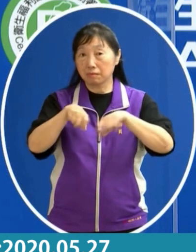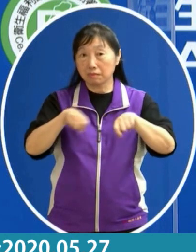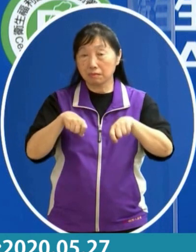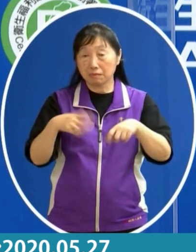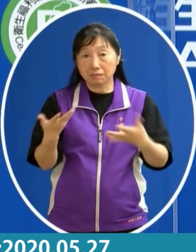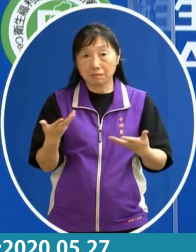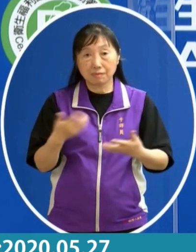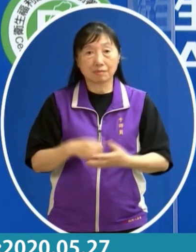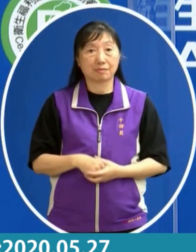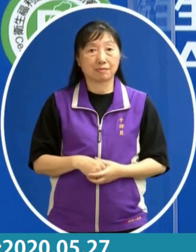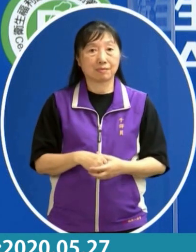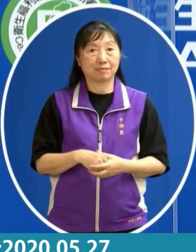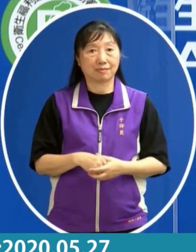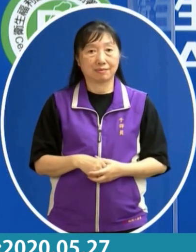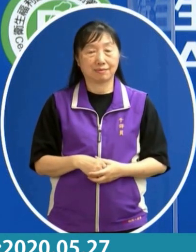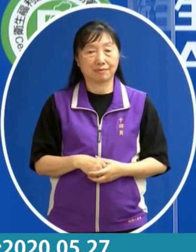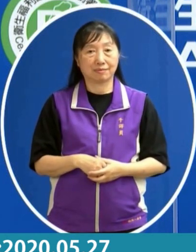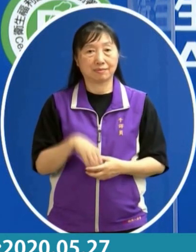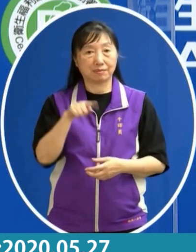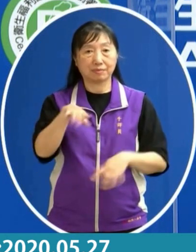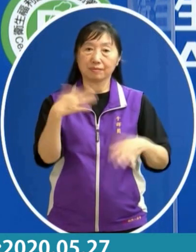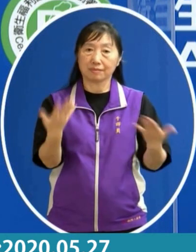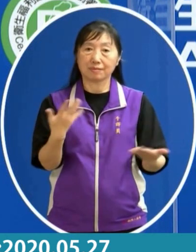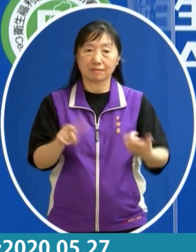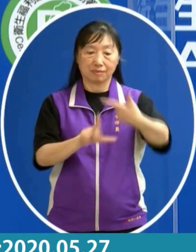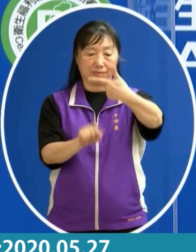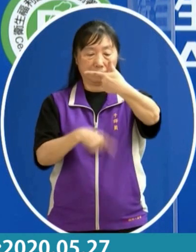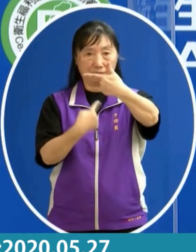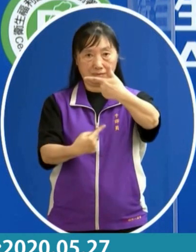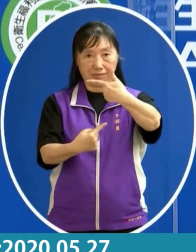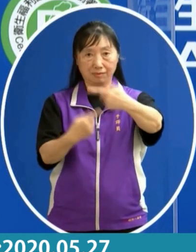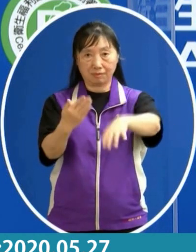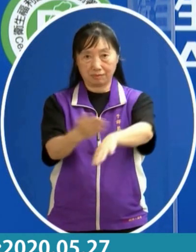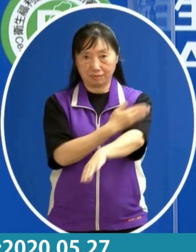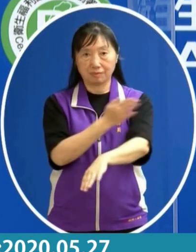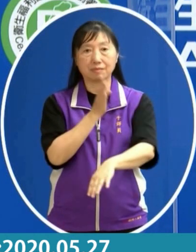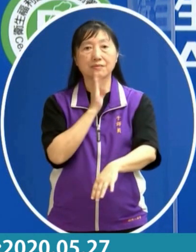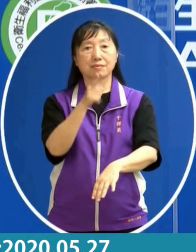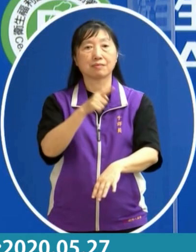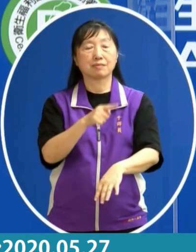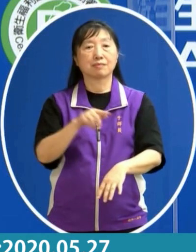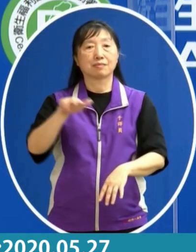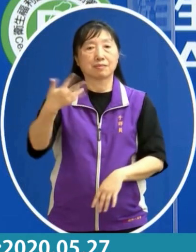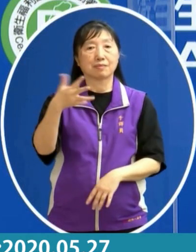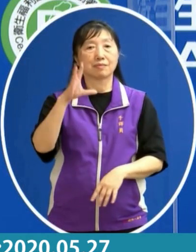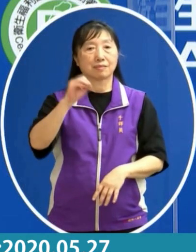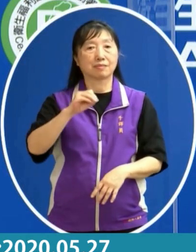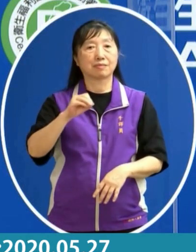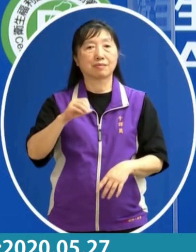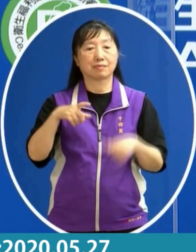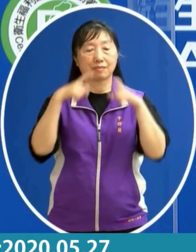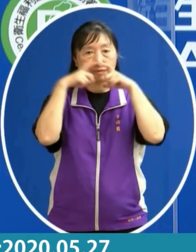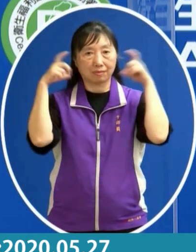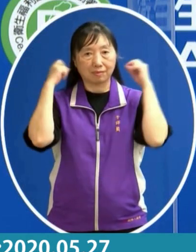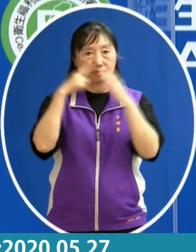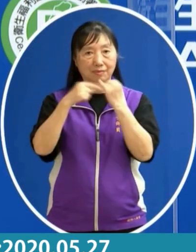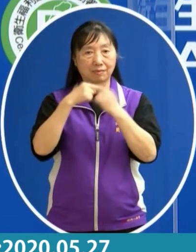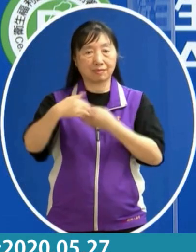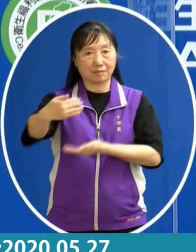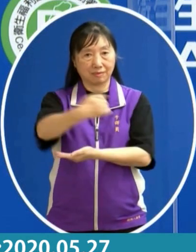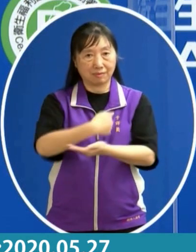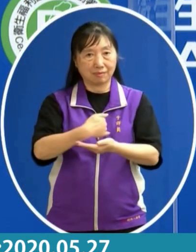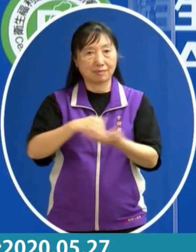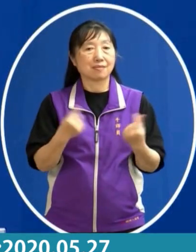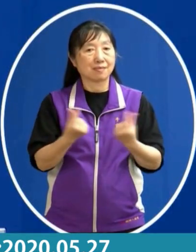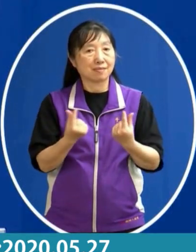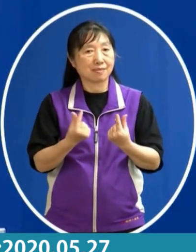那基本上我们大概就好，大概6月1号起，我们就固定征用800万片，那其他的就